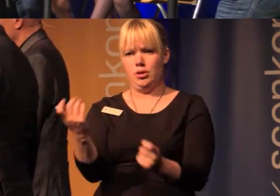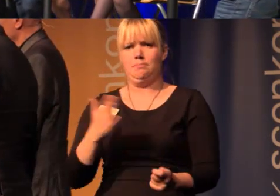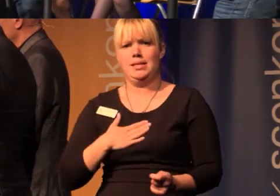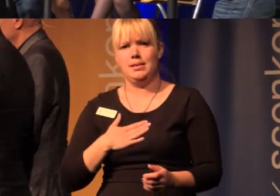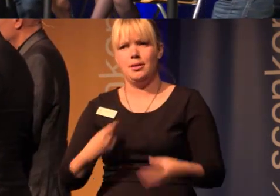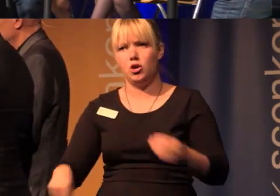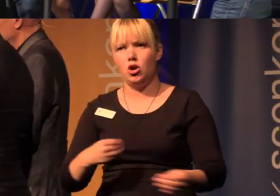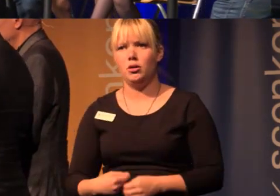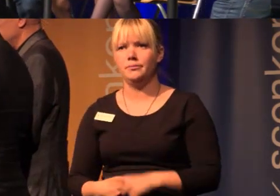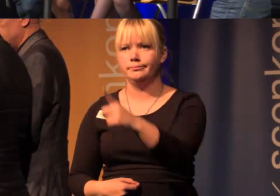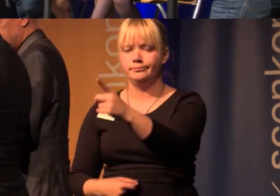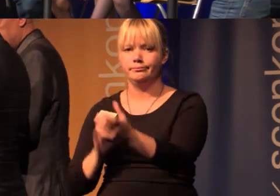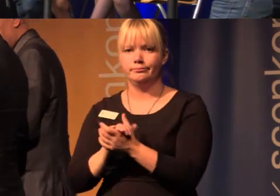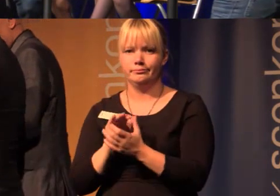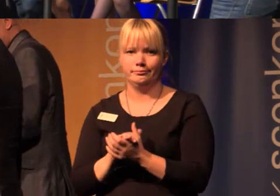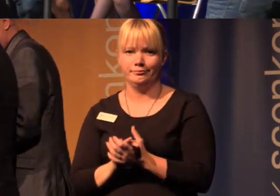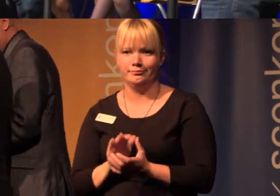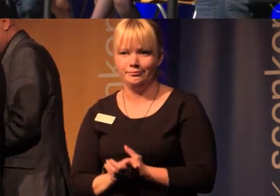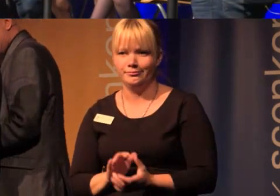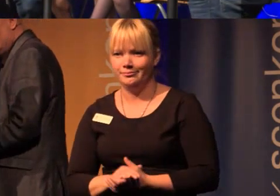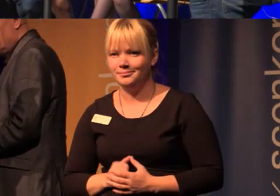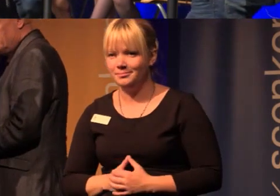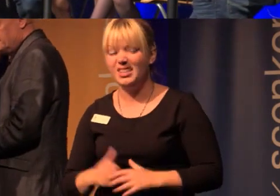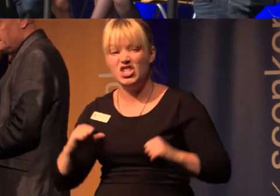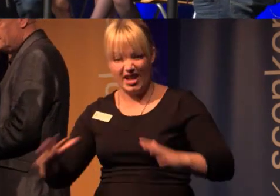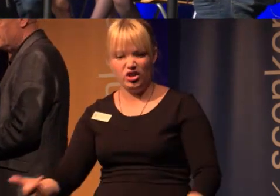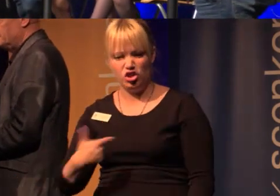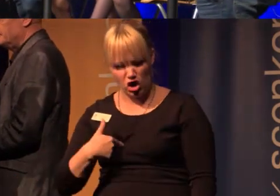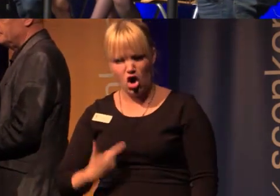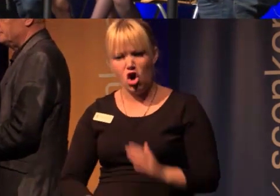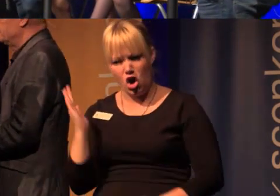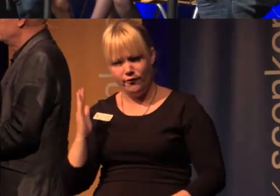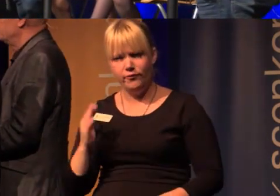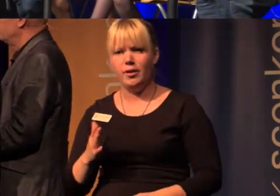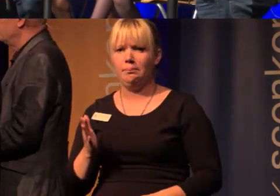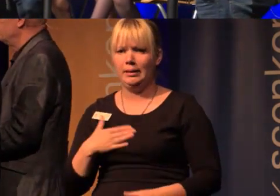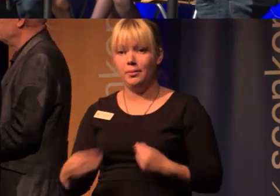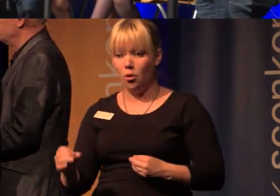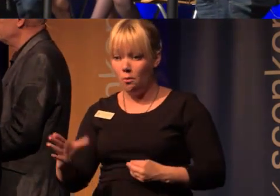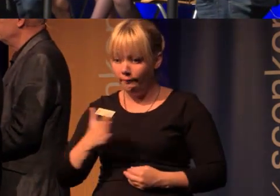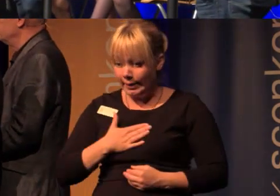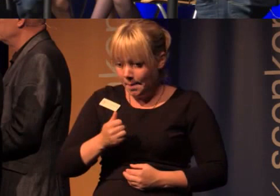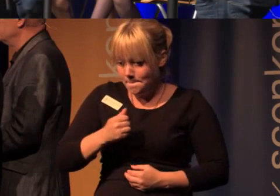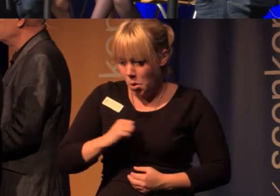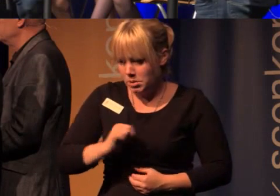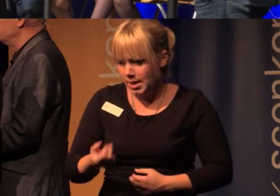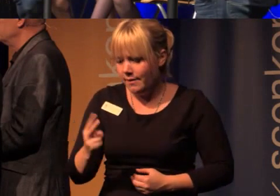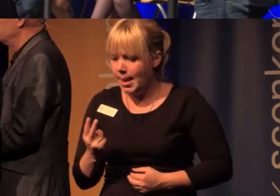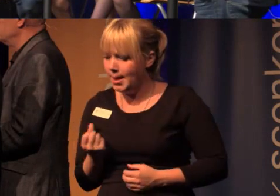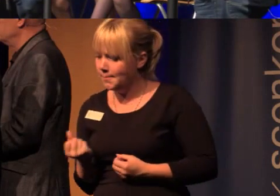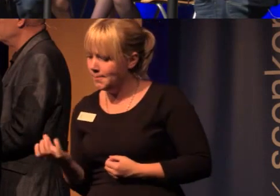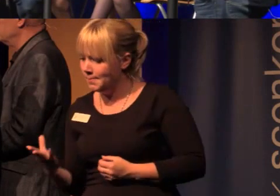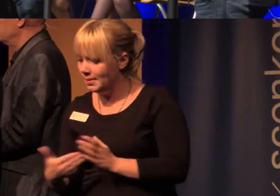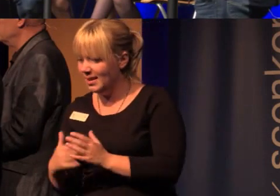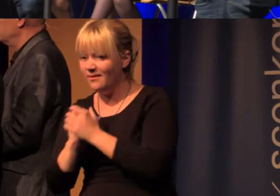tycker att det är självklarhet. Och man ska bestämma om man vill behålla det för sig själv, om man ska dela med det till sina vänner